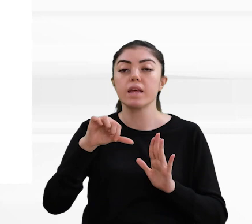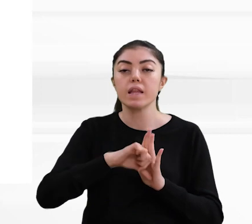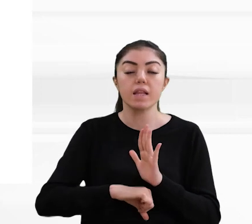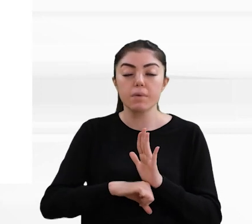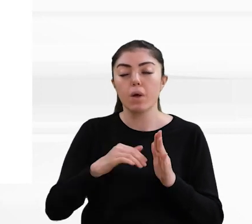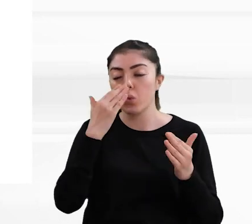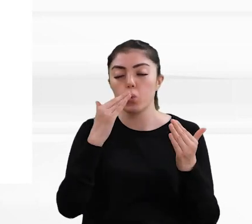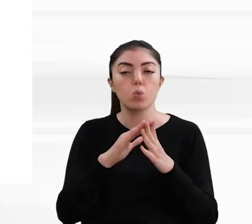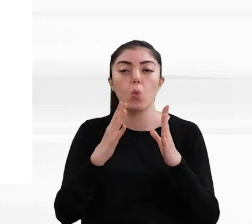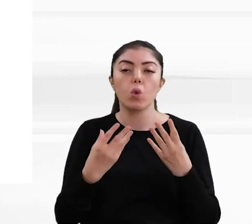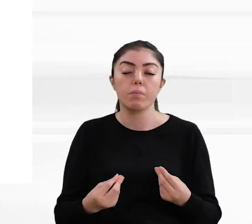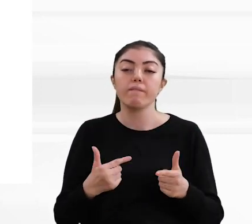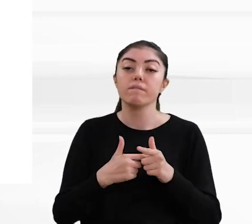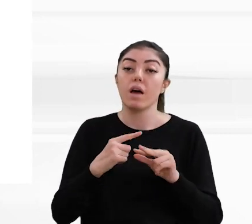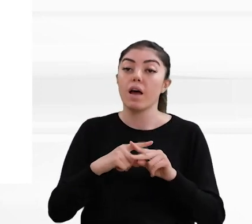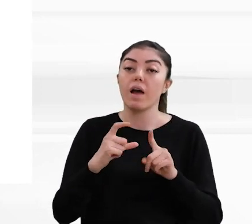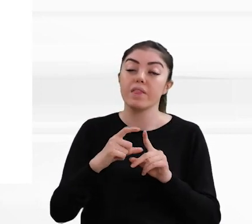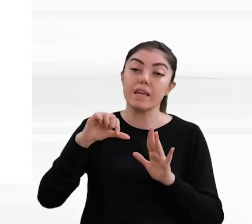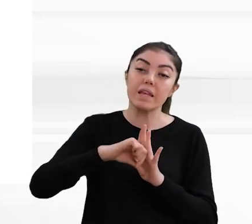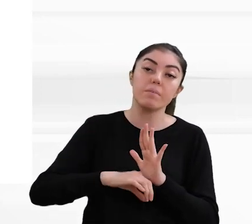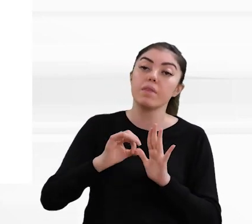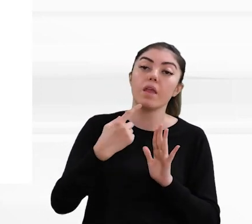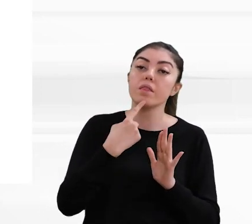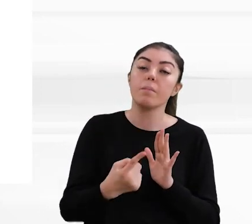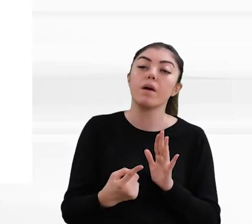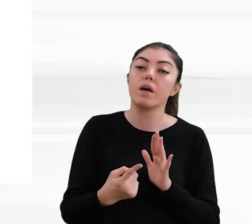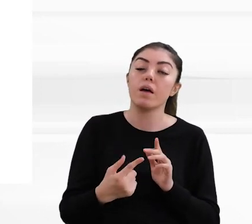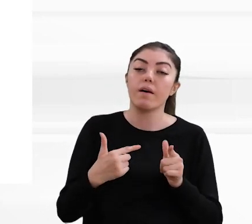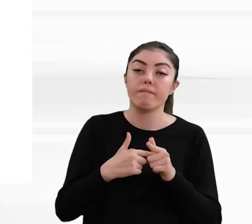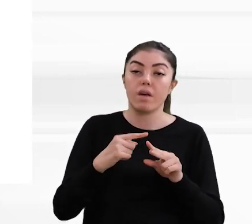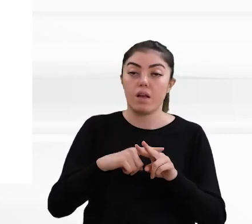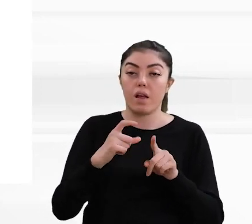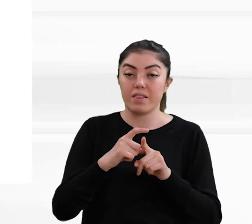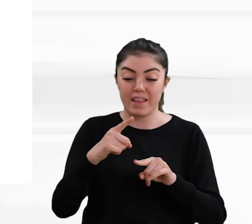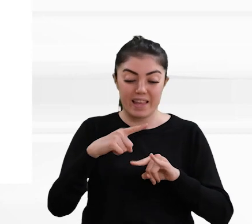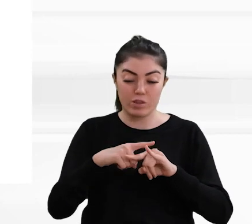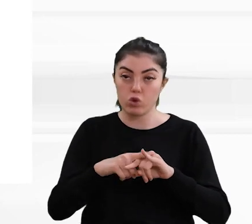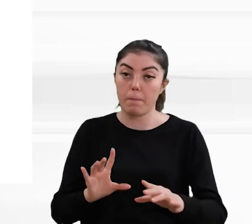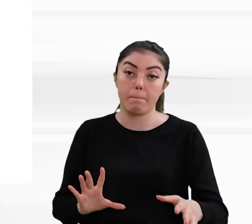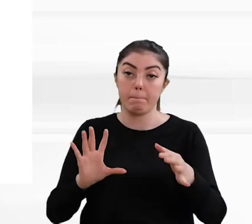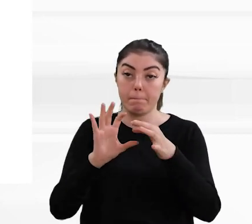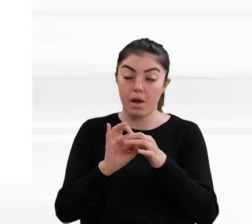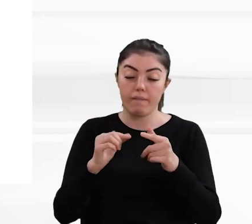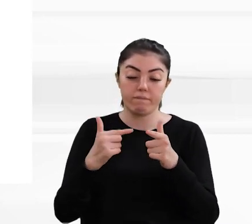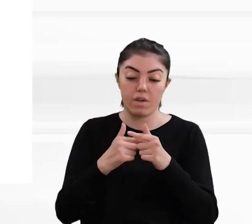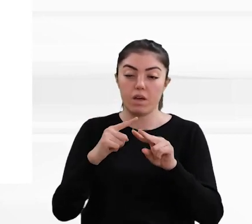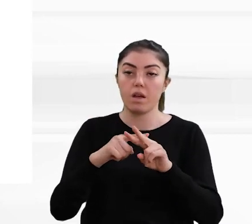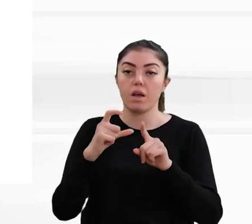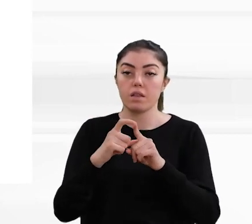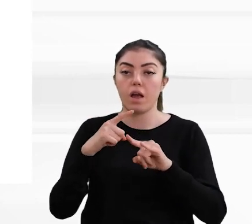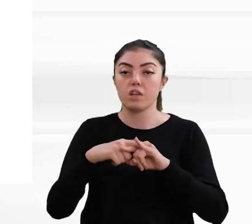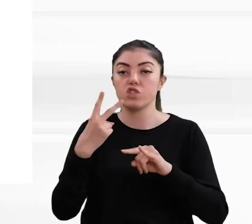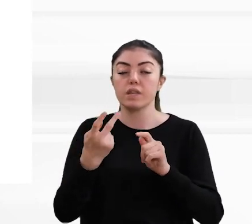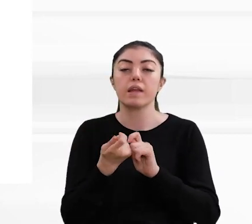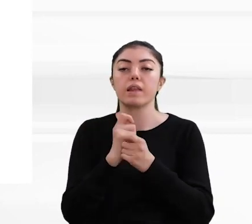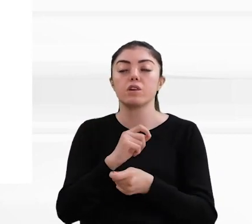indirgenmesi gerçekleşir falın indirgenmesi şifalı hidrojenler Yakala Yakalayarak farz hoş